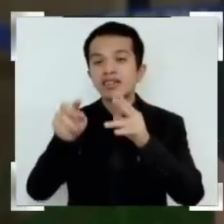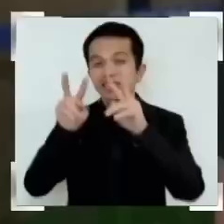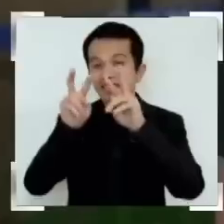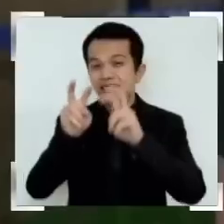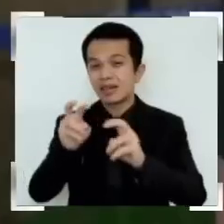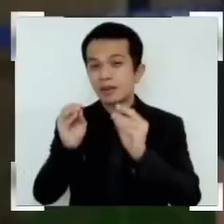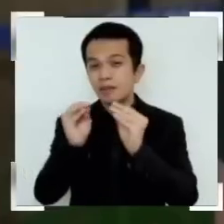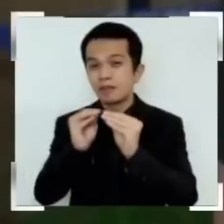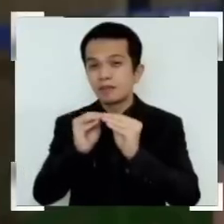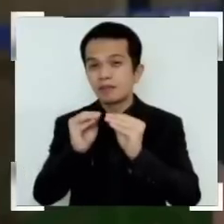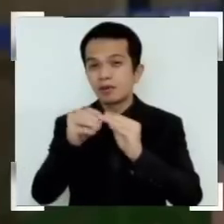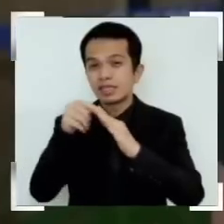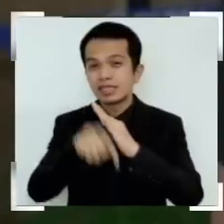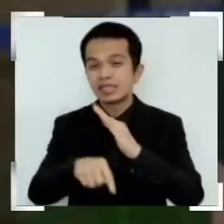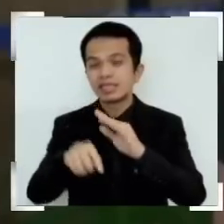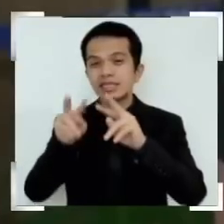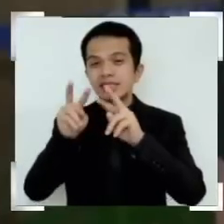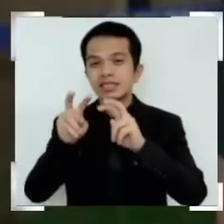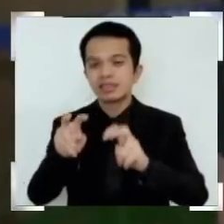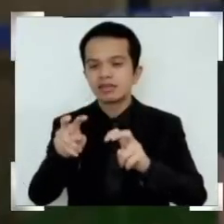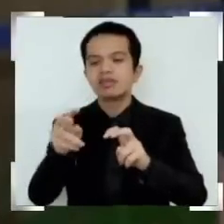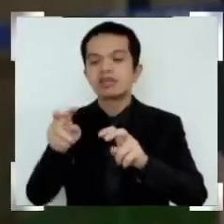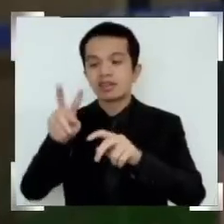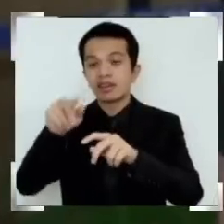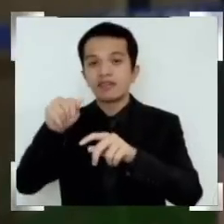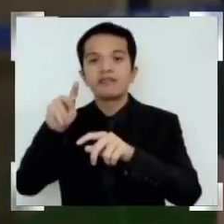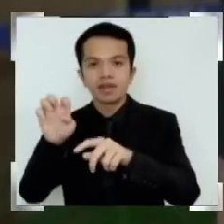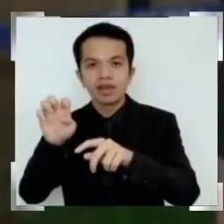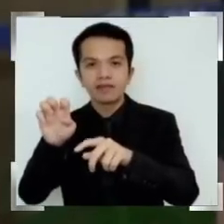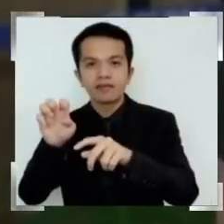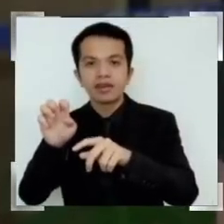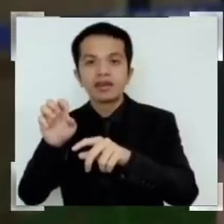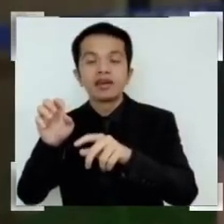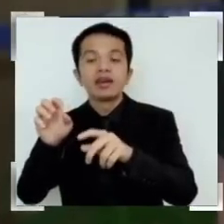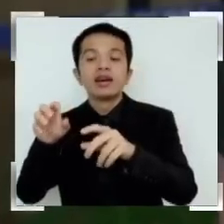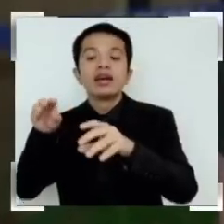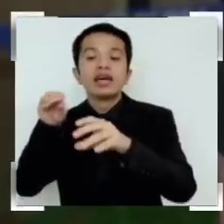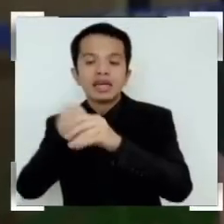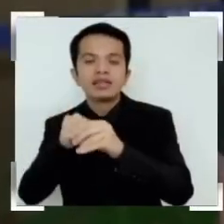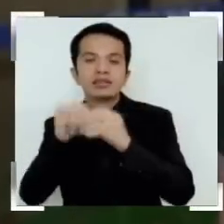out na mga vape ito, no, na naglalaman ng illegal substance.